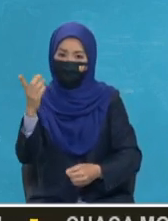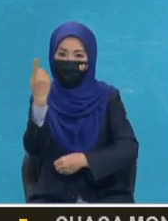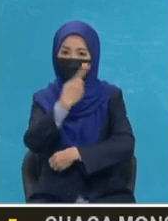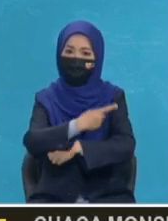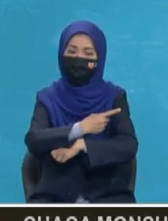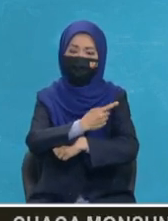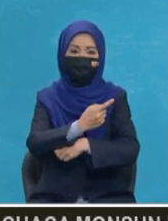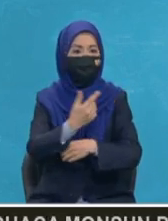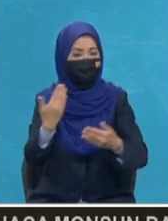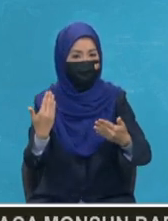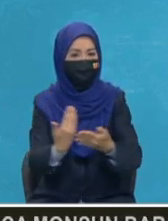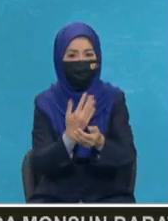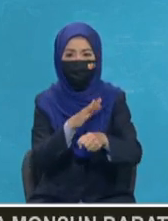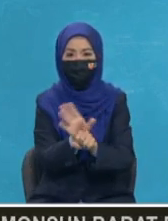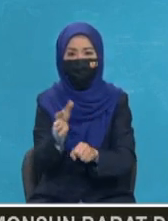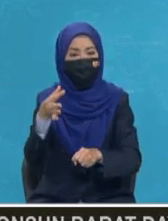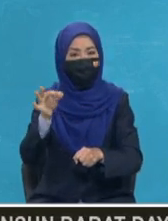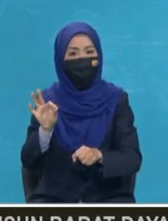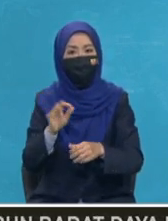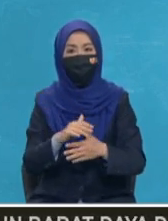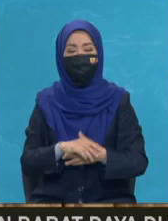gelombang kedua mula-mula berlaku